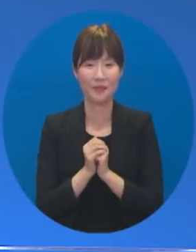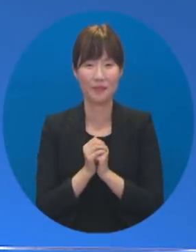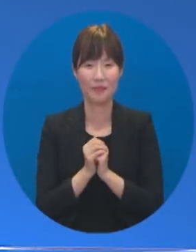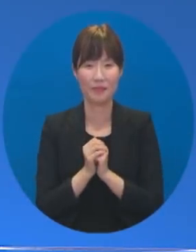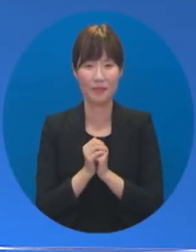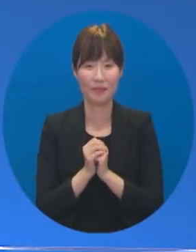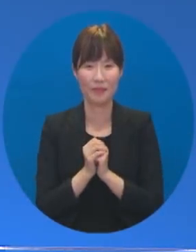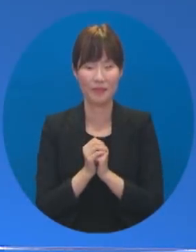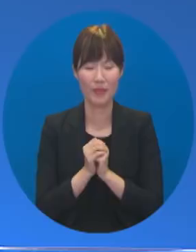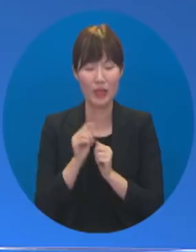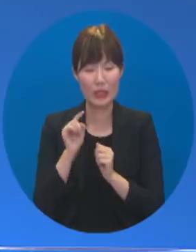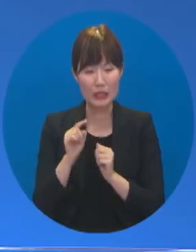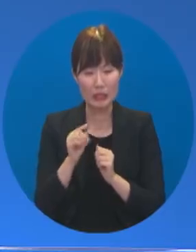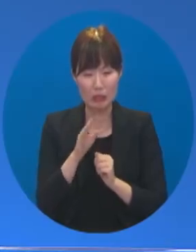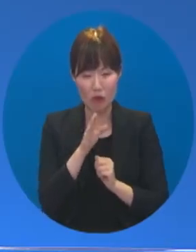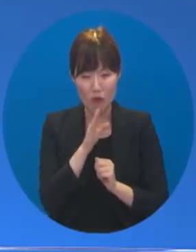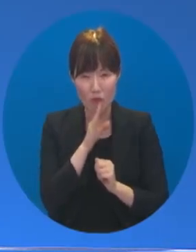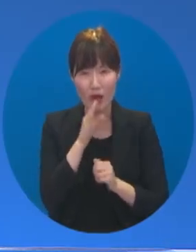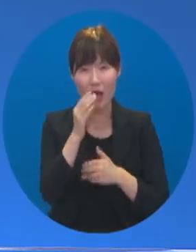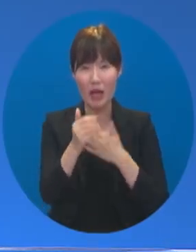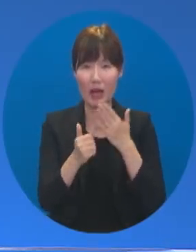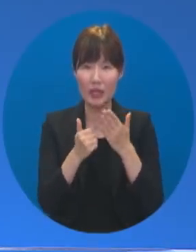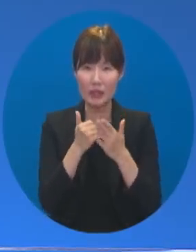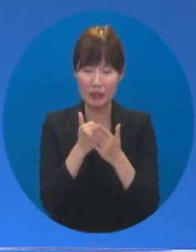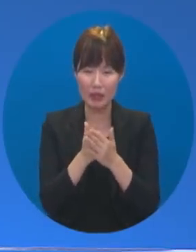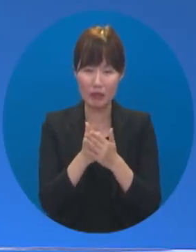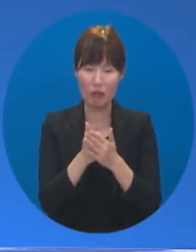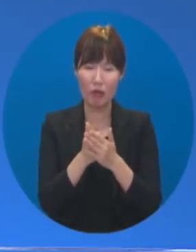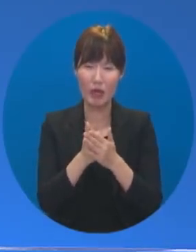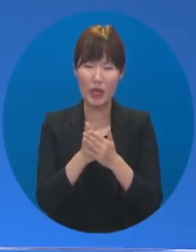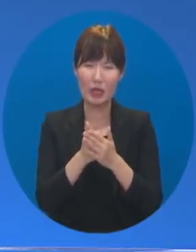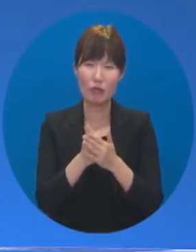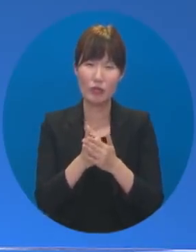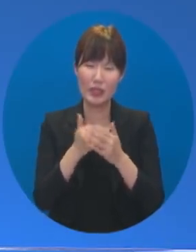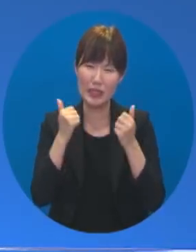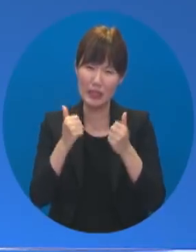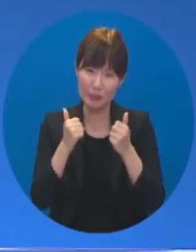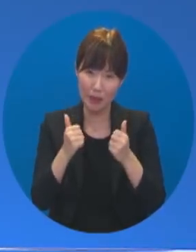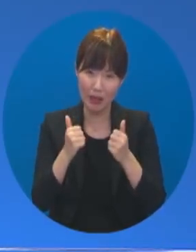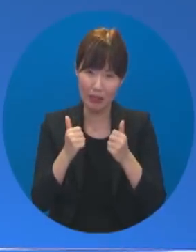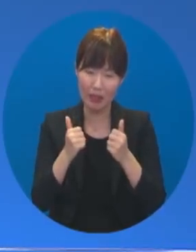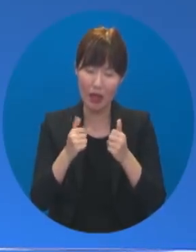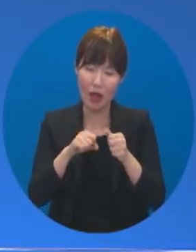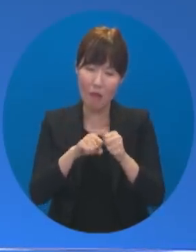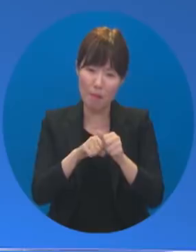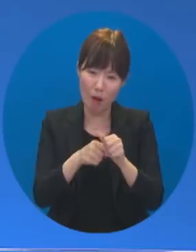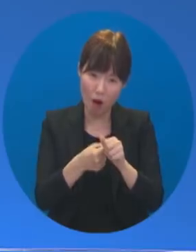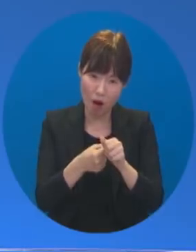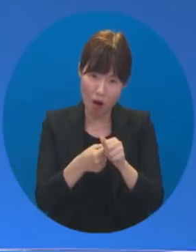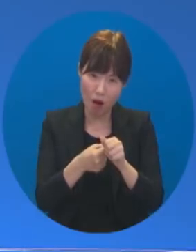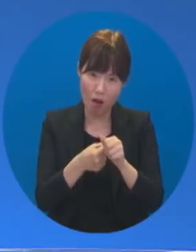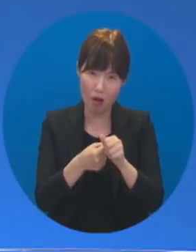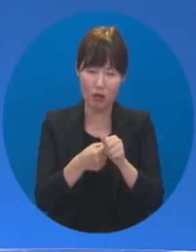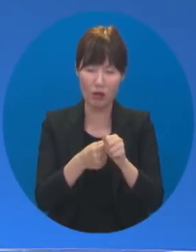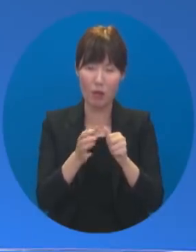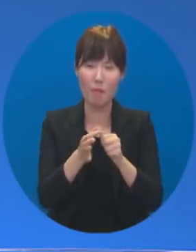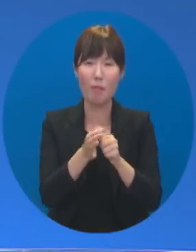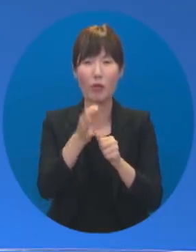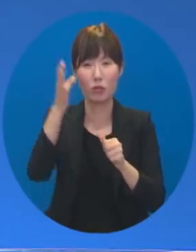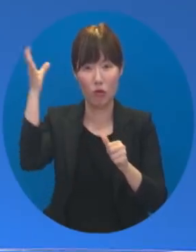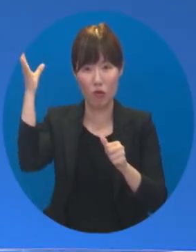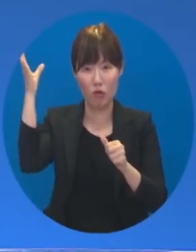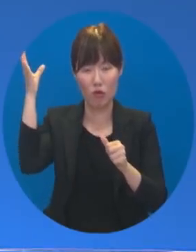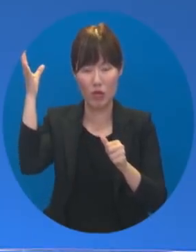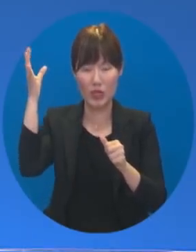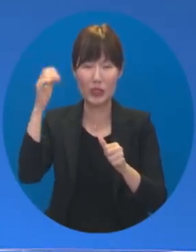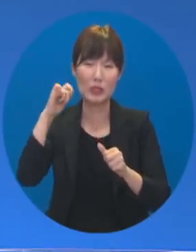이것이 정말 하나님께서 주신 심판이고 벌이고 하나님의 징계라고 생각하는 데서 벗어나지 못하는 그런